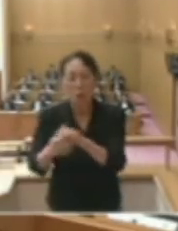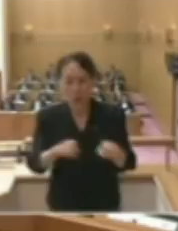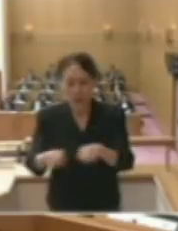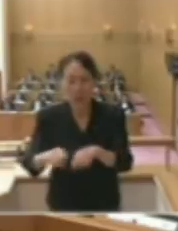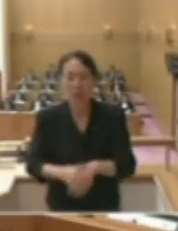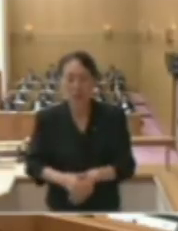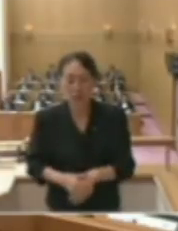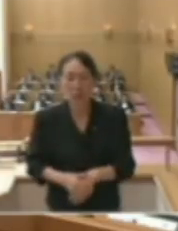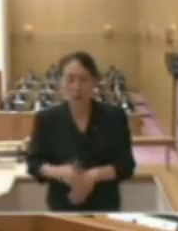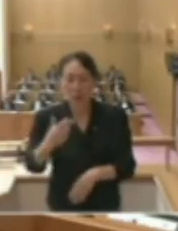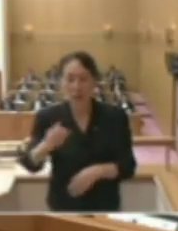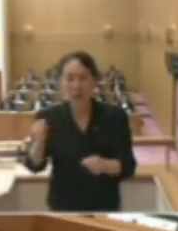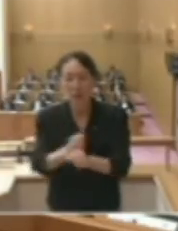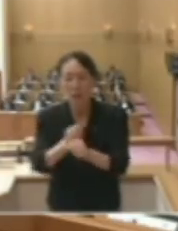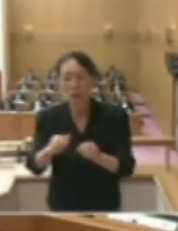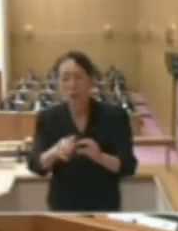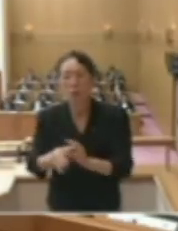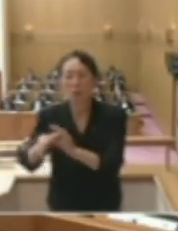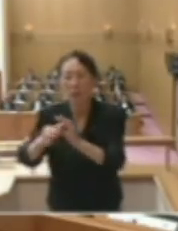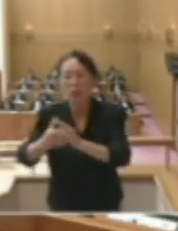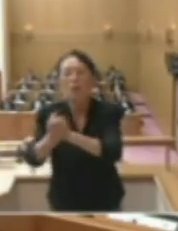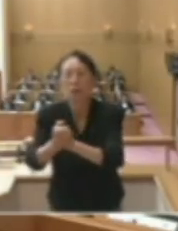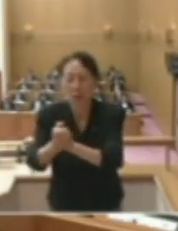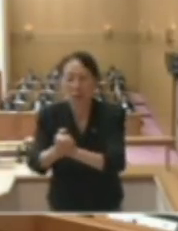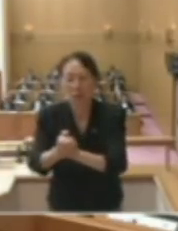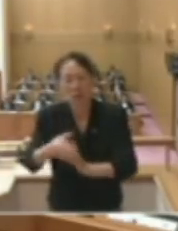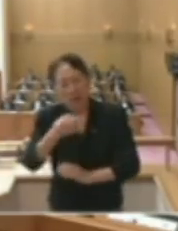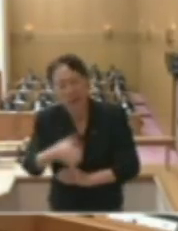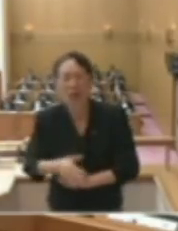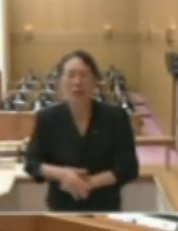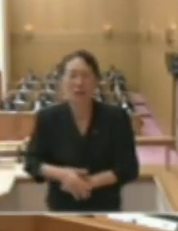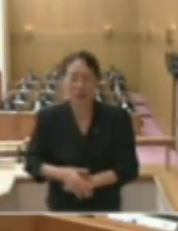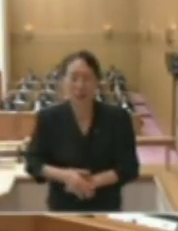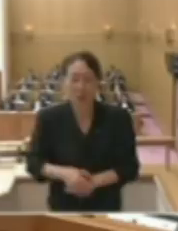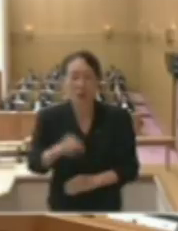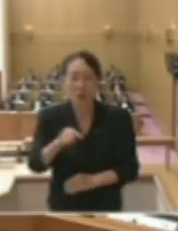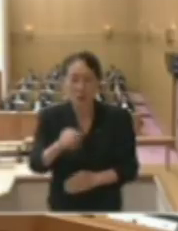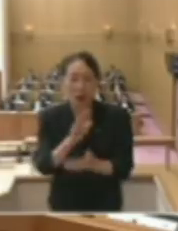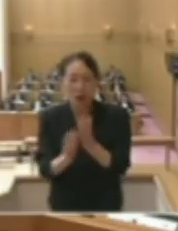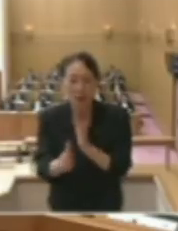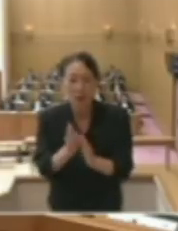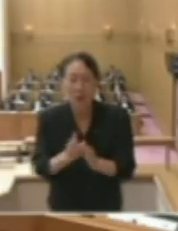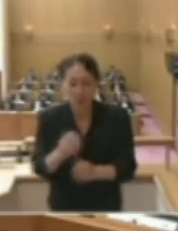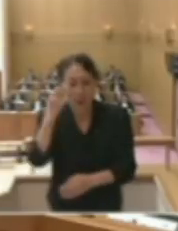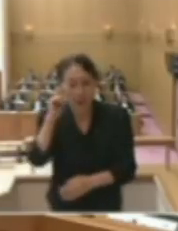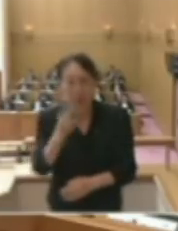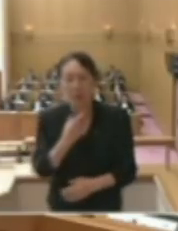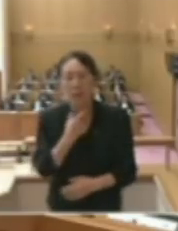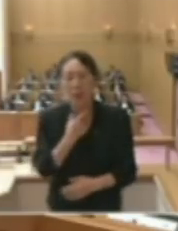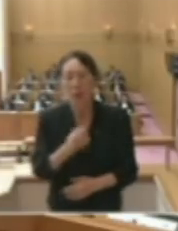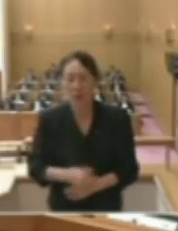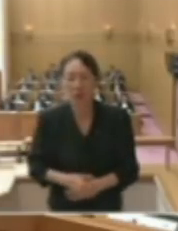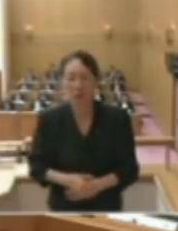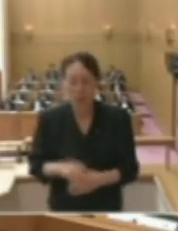堂との離着、こんなもの、もう毛嫌いも甚だしい、そこをもう一回再認識してほしい。